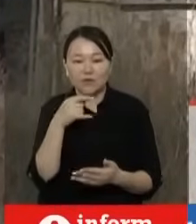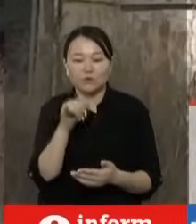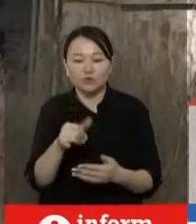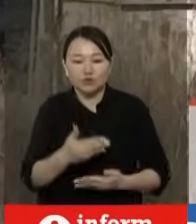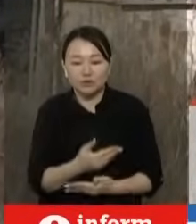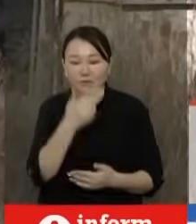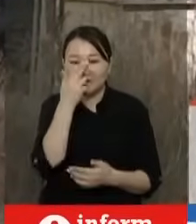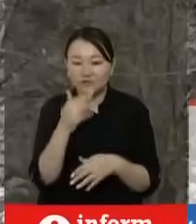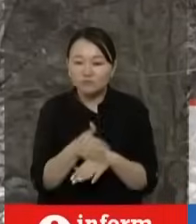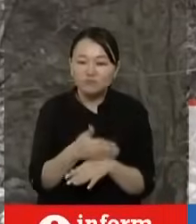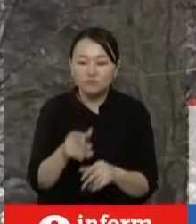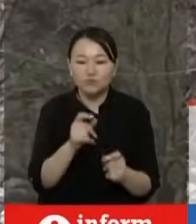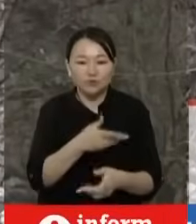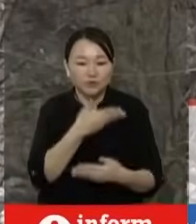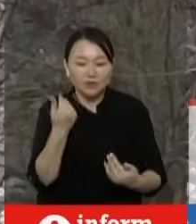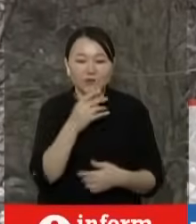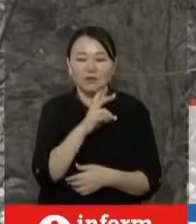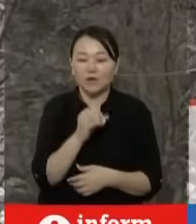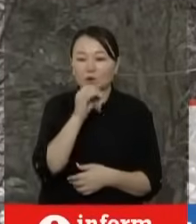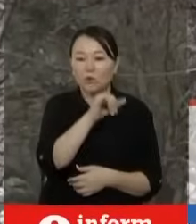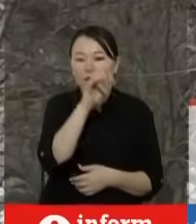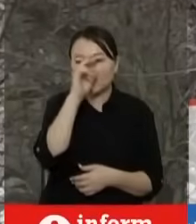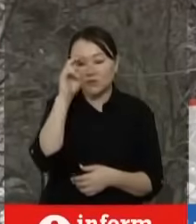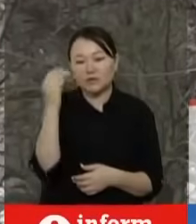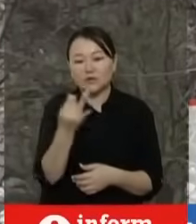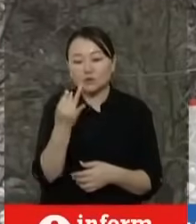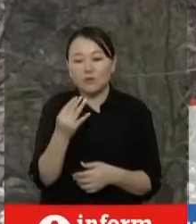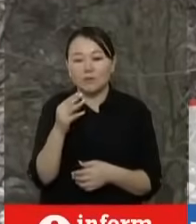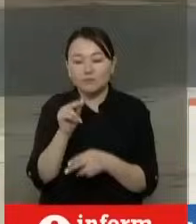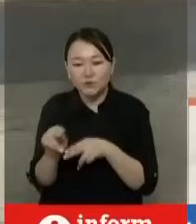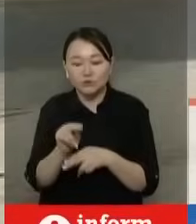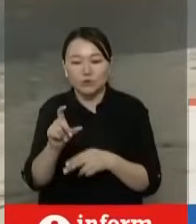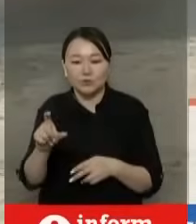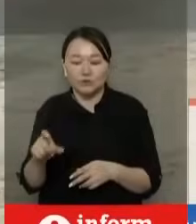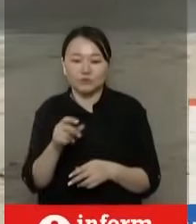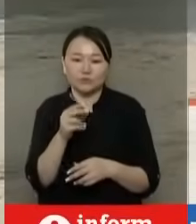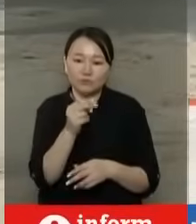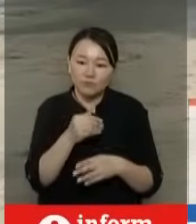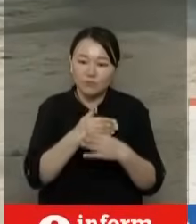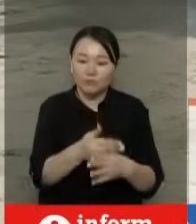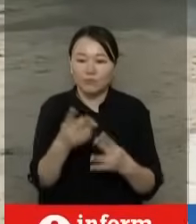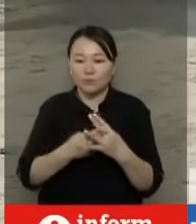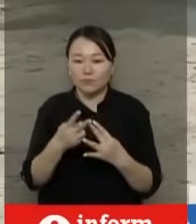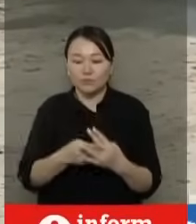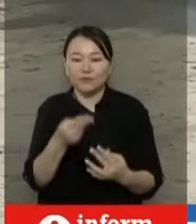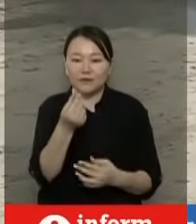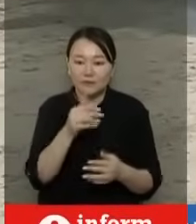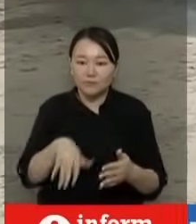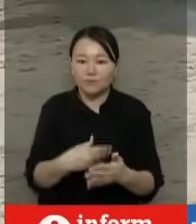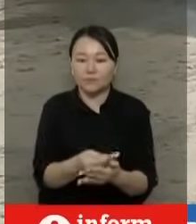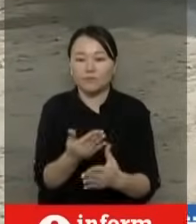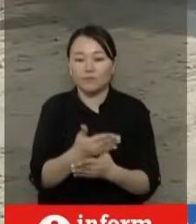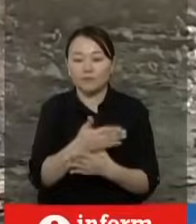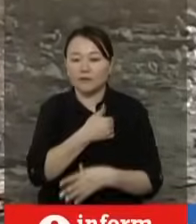нет привычки разделять мусор, ни у государства заинтересованности приучить людей к этому путем субсидий и льгот. Людмила Батюшкина,